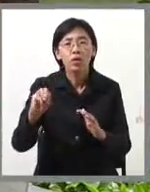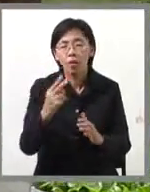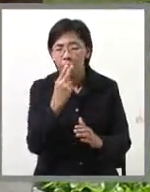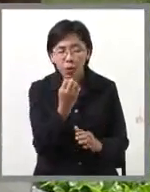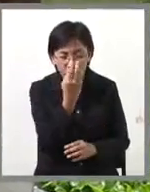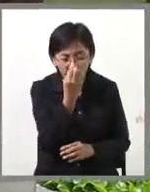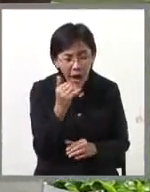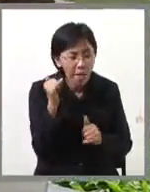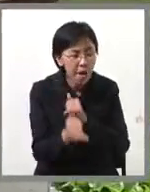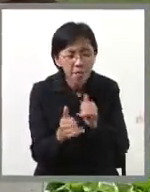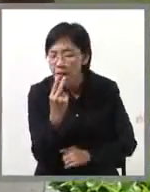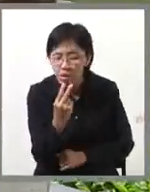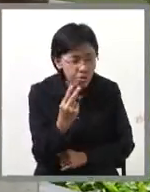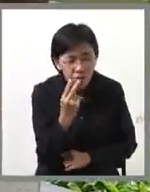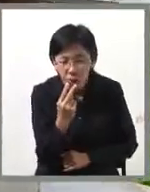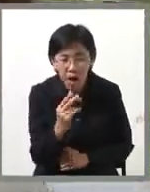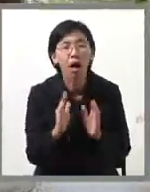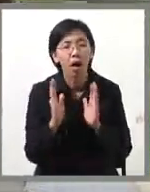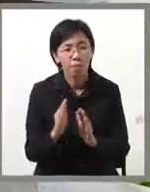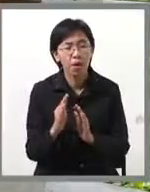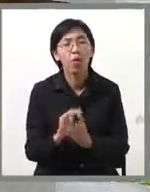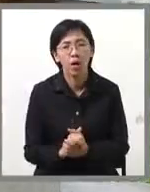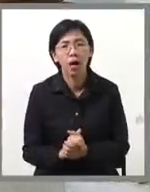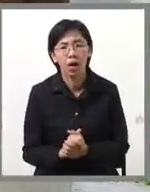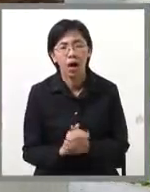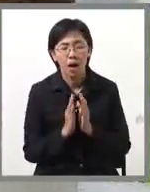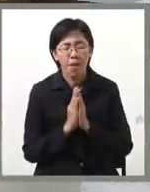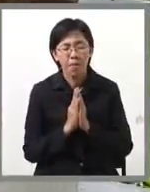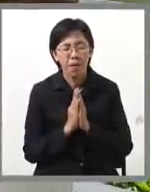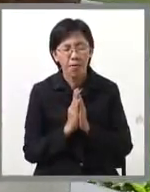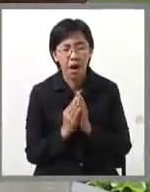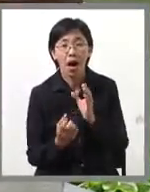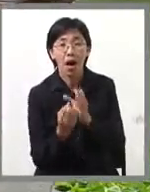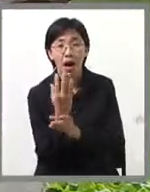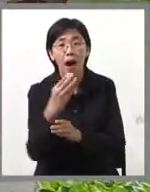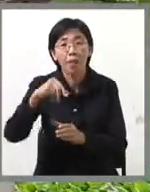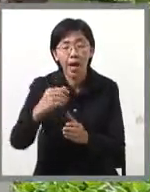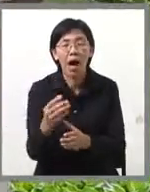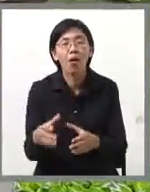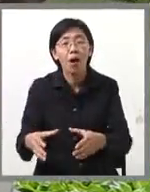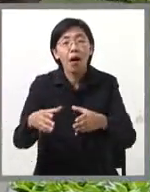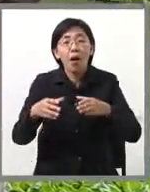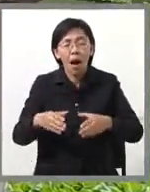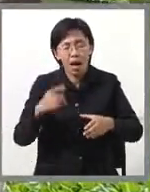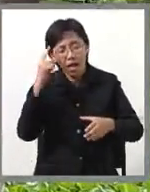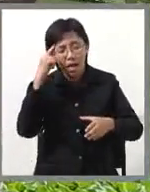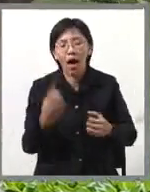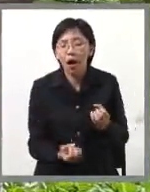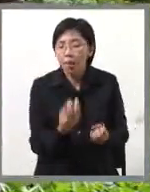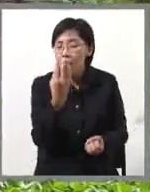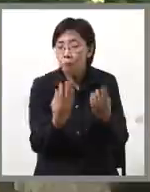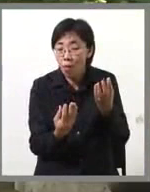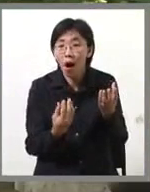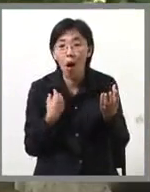ไม้กันต่อมามีโยมเขามาบนหลวงพ่อโบยแล้วเอามะนาวมาถวายเราก็เลยเอามาปลูกพอมันออกลูกเ